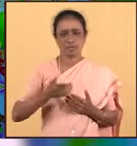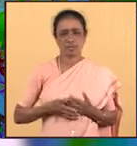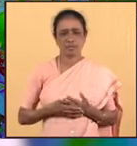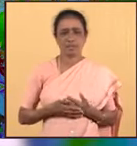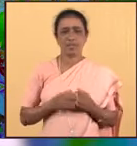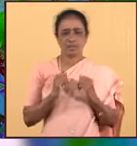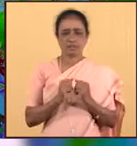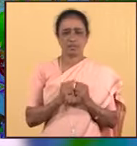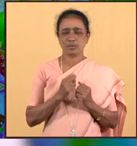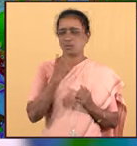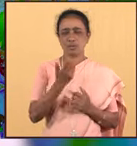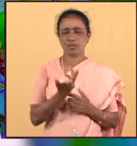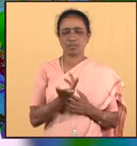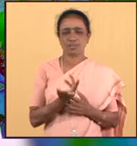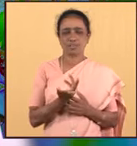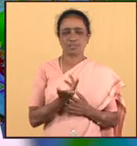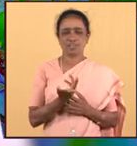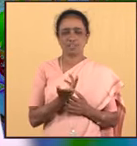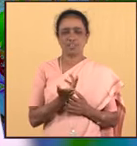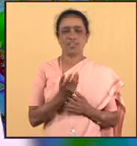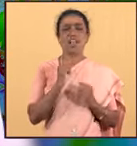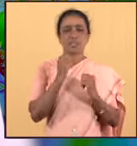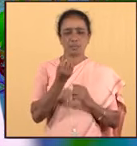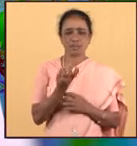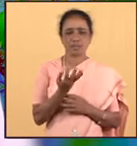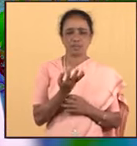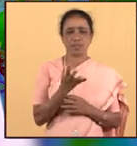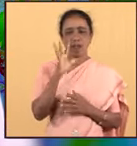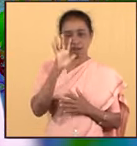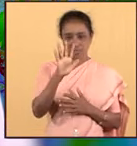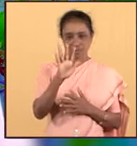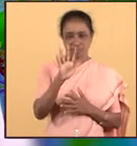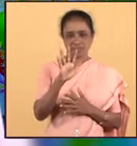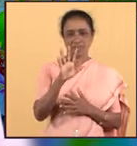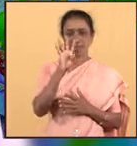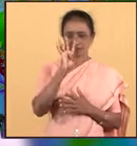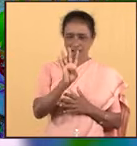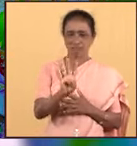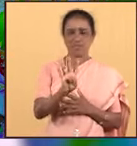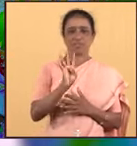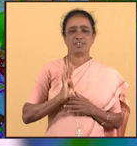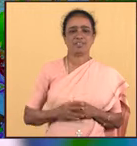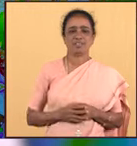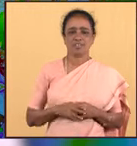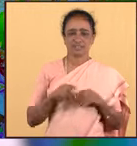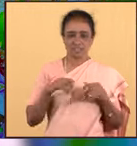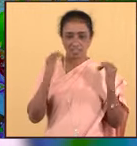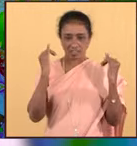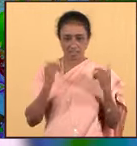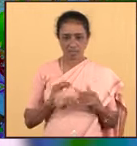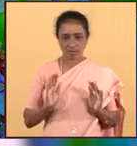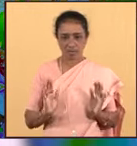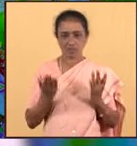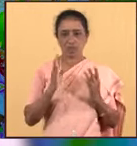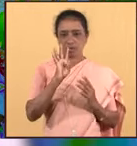தெரியுமா? ஆ சொல்லுங்க. ஆ எத்தனை மதம்? ஐந்து. இல்லை இல்லை, நான்கு மதம். இந்தியாவில்